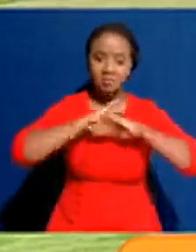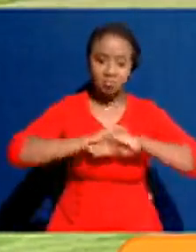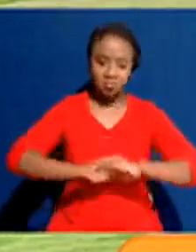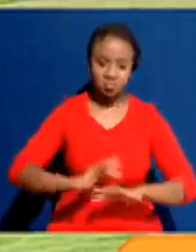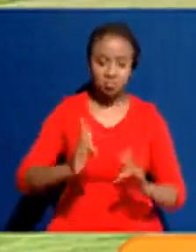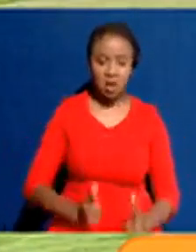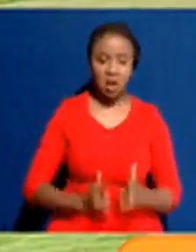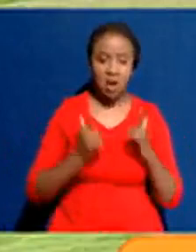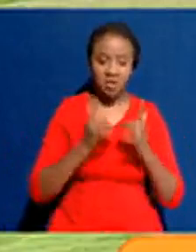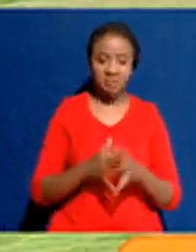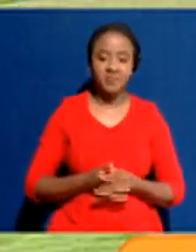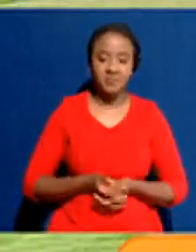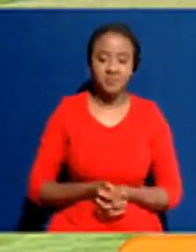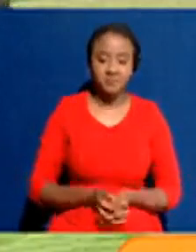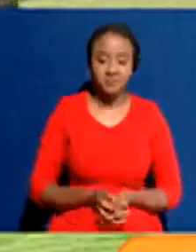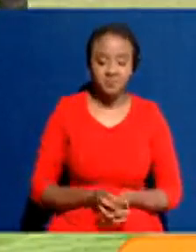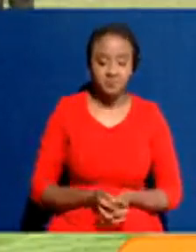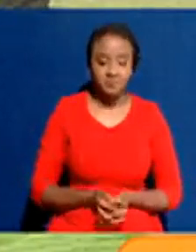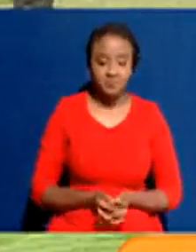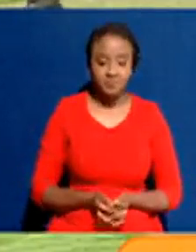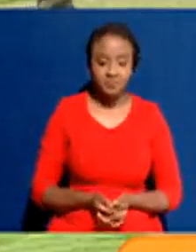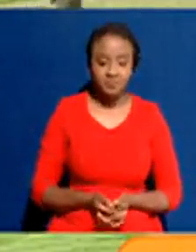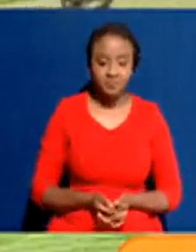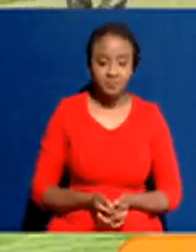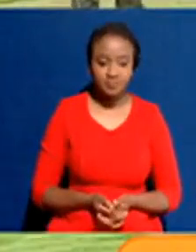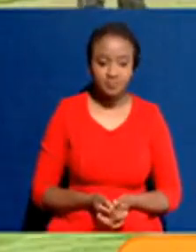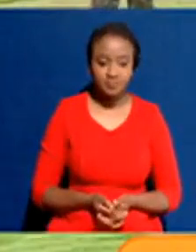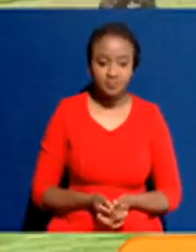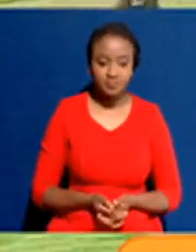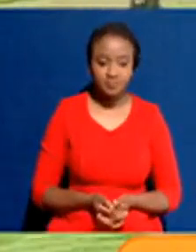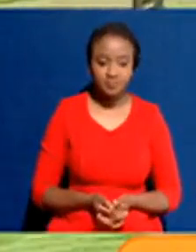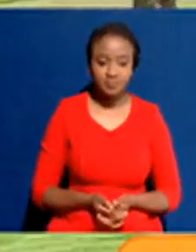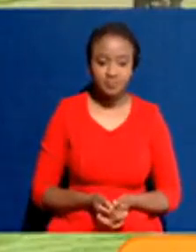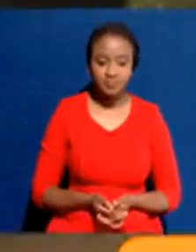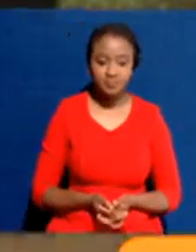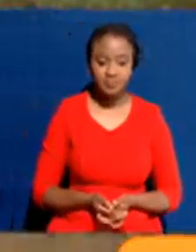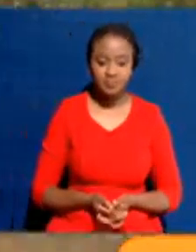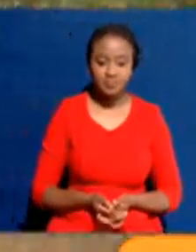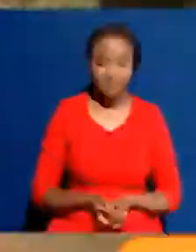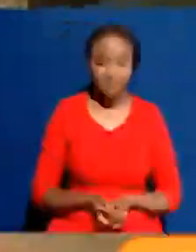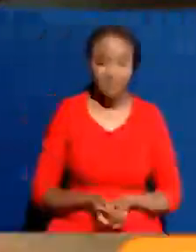maisha yao. Seth Olale, runinga ya Citizen, Kariakor.